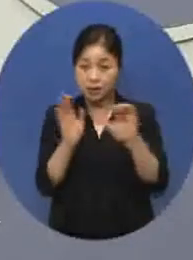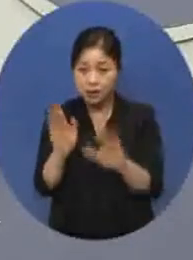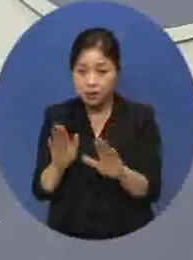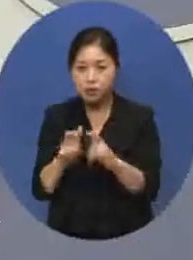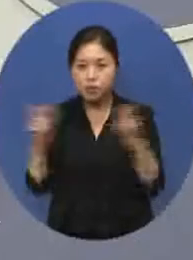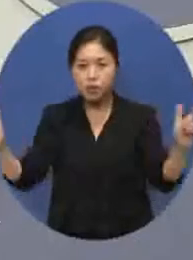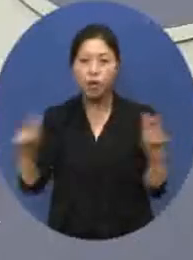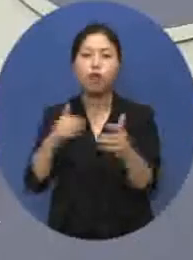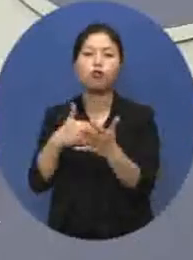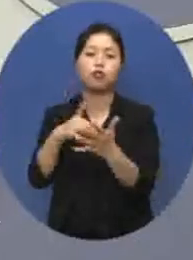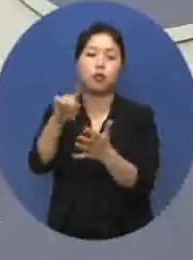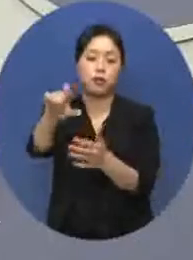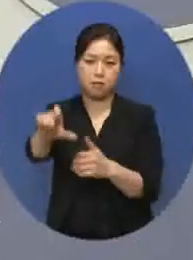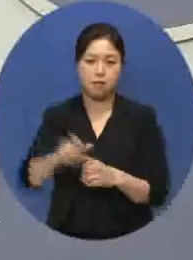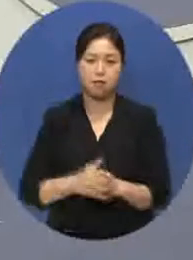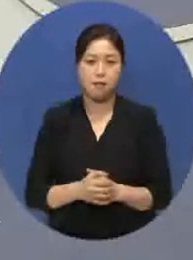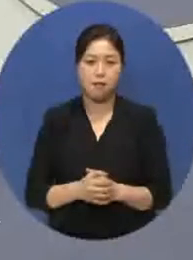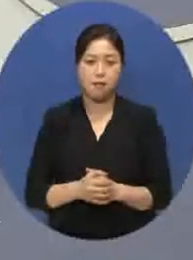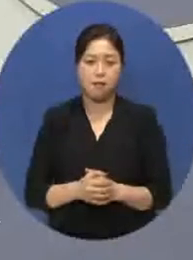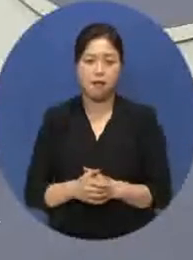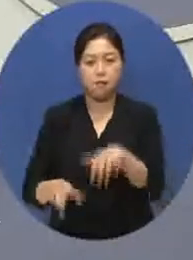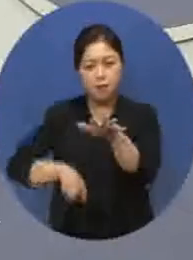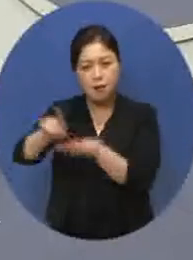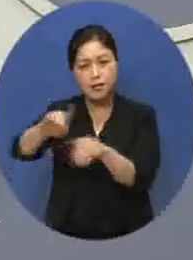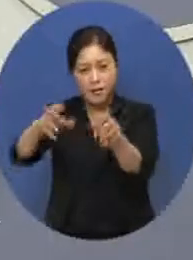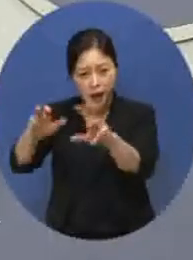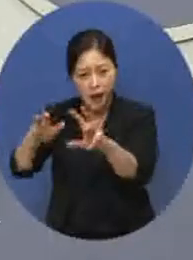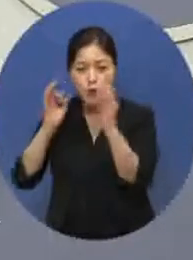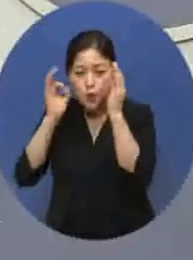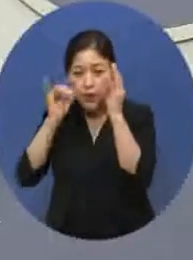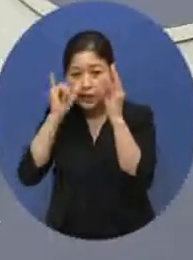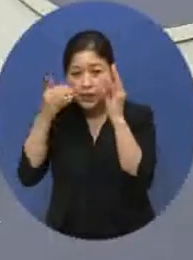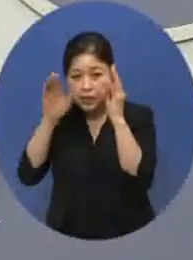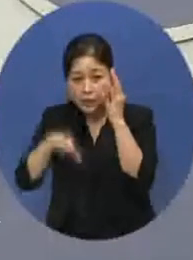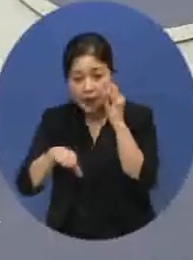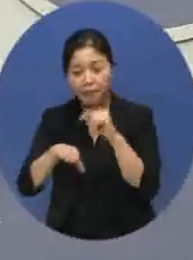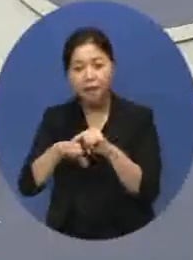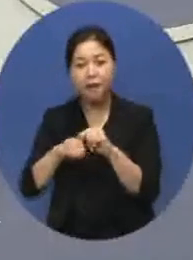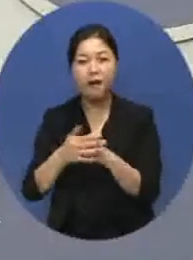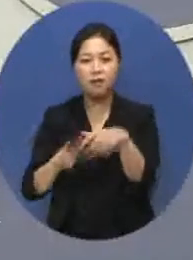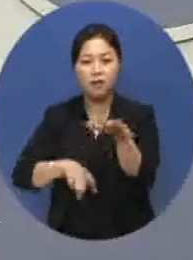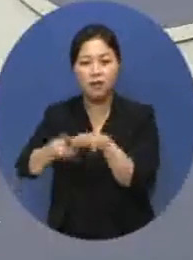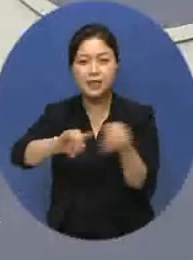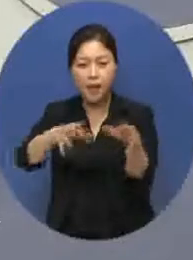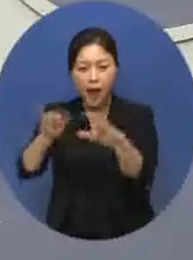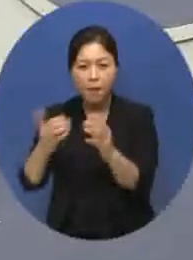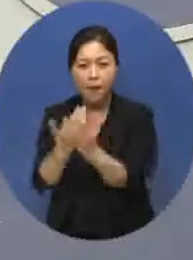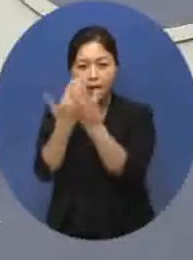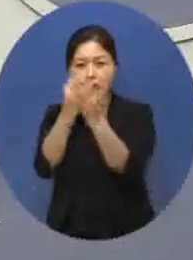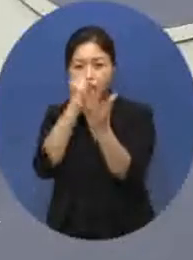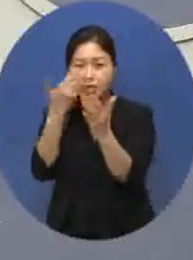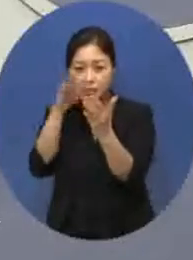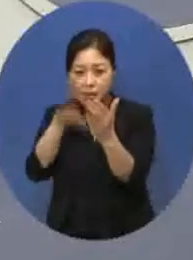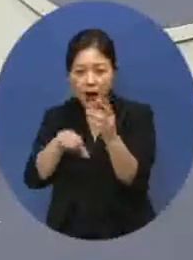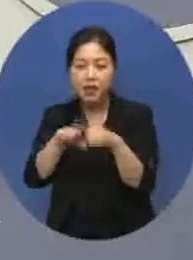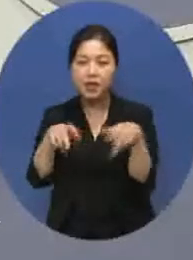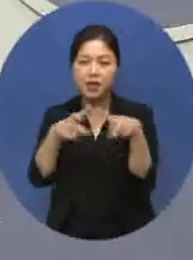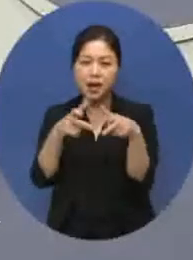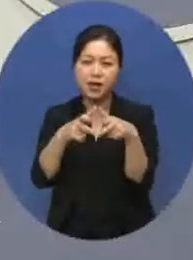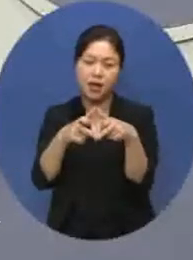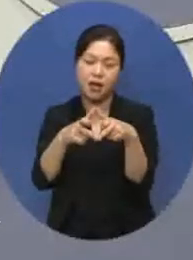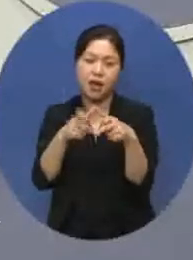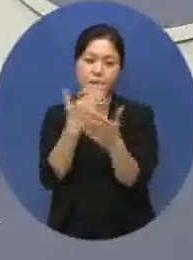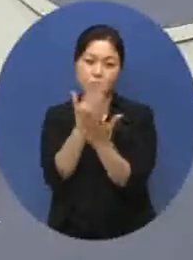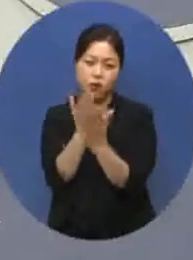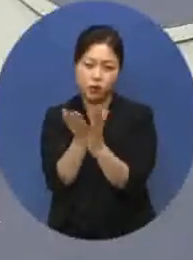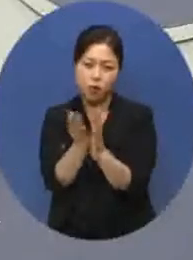15가지인데 이게 선진국이 될수록 이게 뭐 20가지, 20가지, 뭐 40가지 이렇게 늘어나거든요. 그렇죠. 그 장애 범주가 늘어난다는